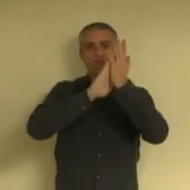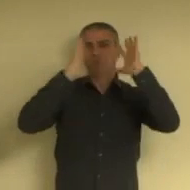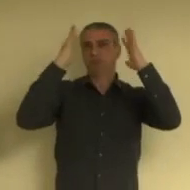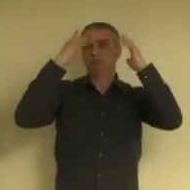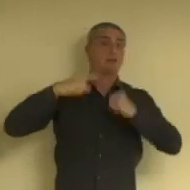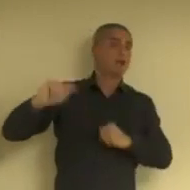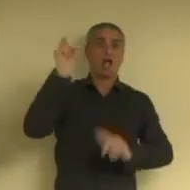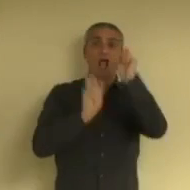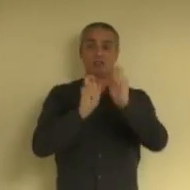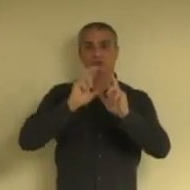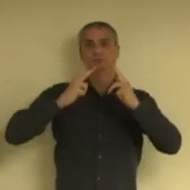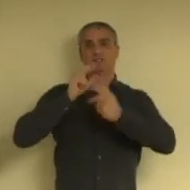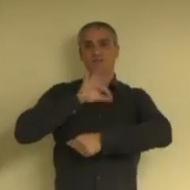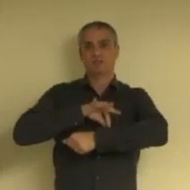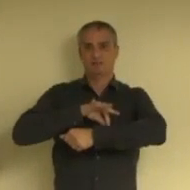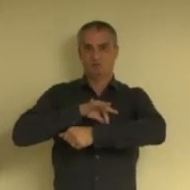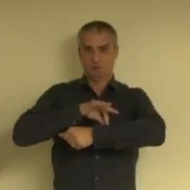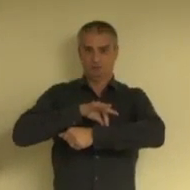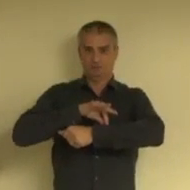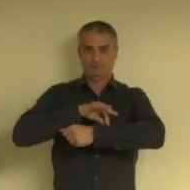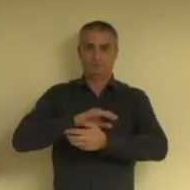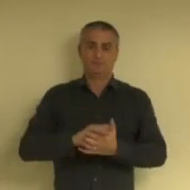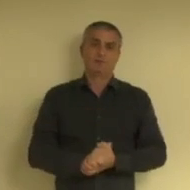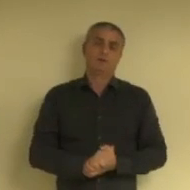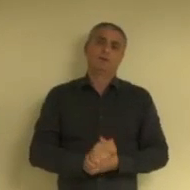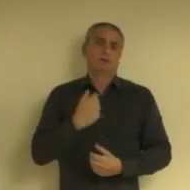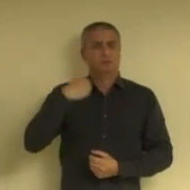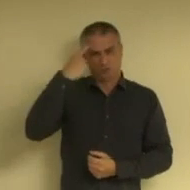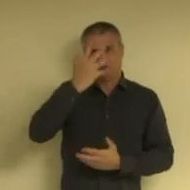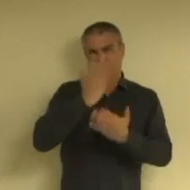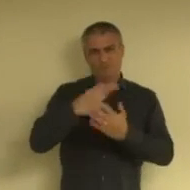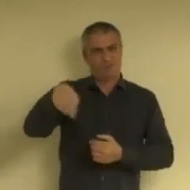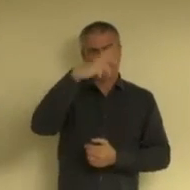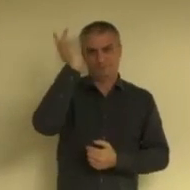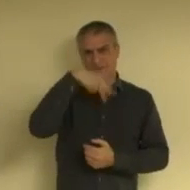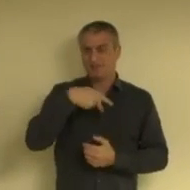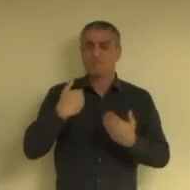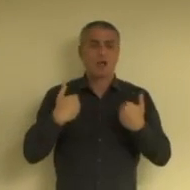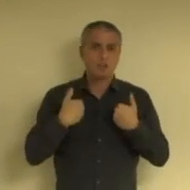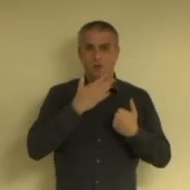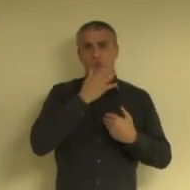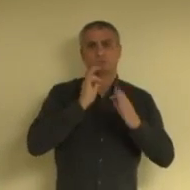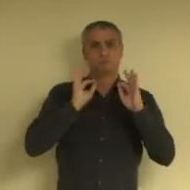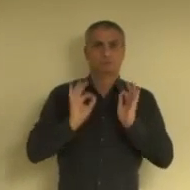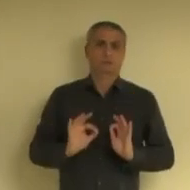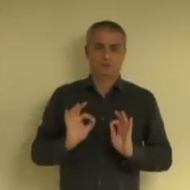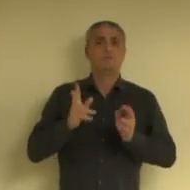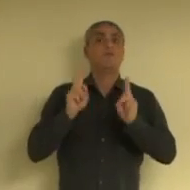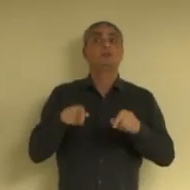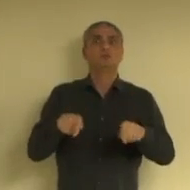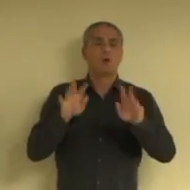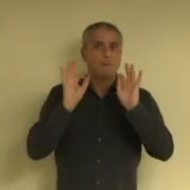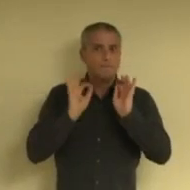שהיו מצדכם לצוות הרפואי. אני חושב שאתם כבר מבינים שאנחנו רציניים ויש